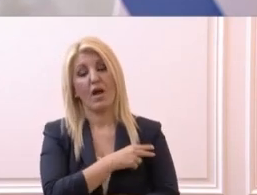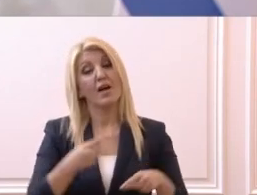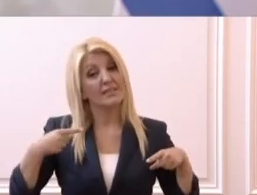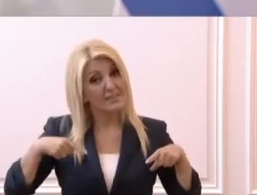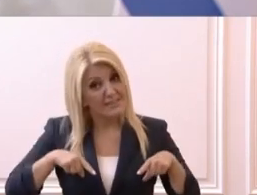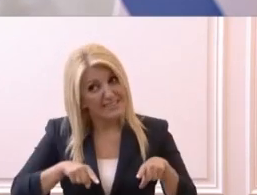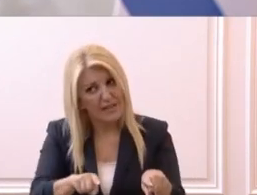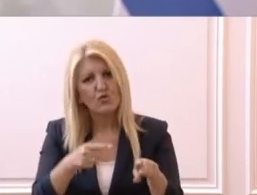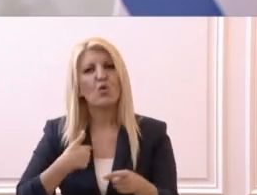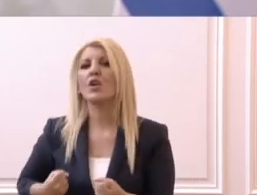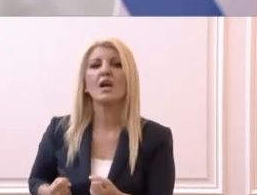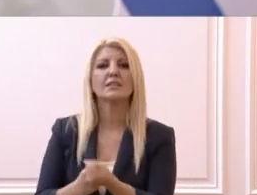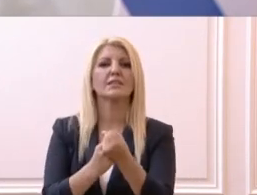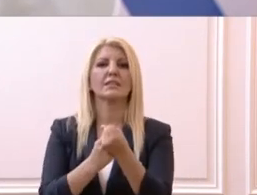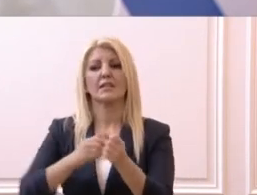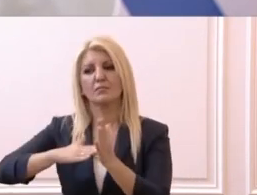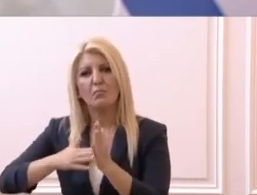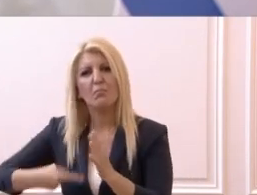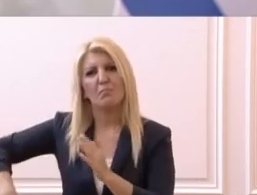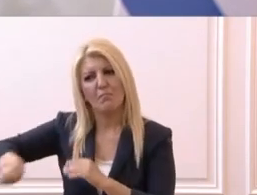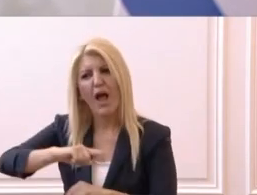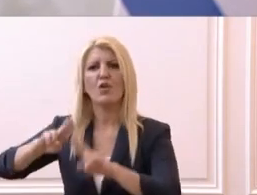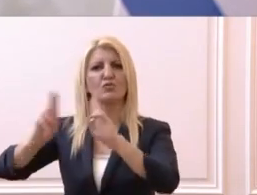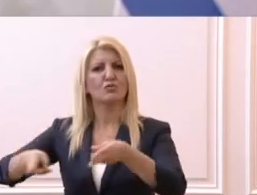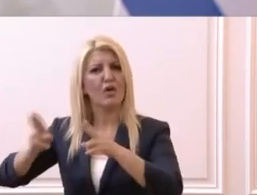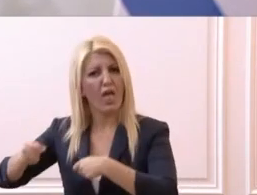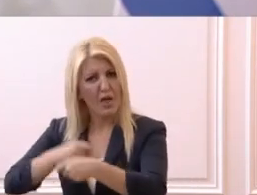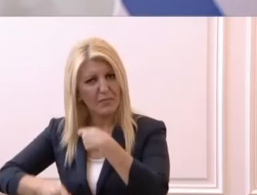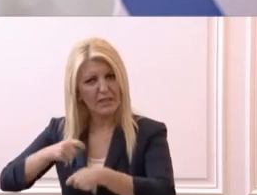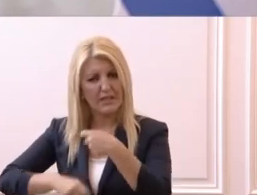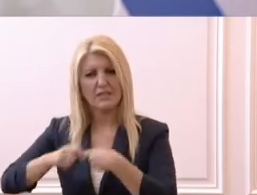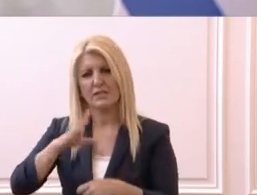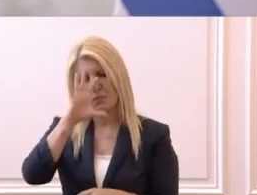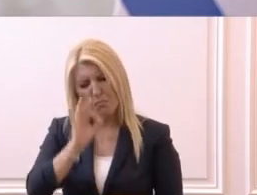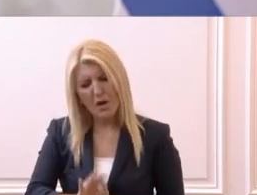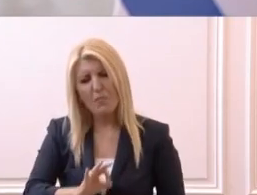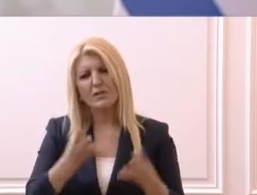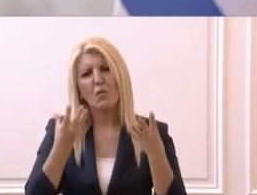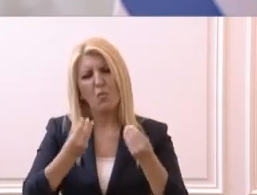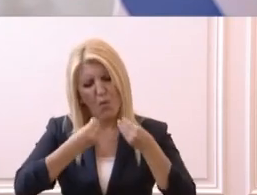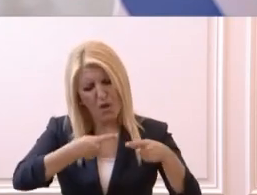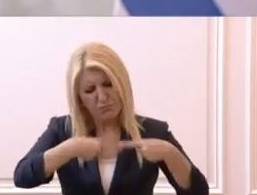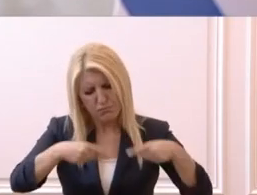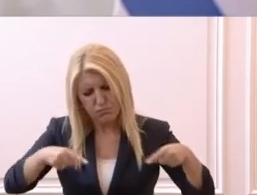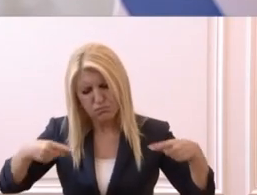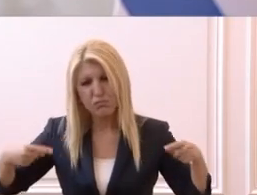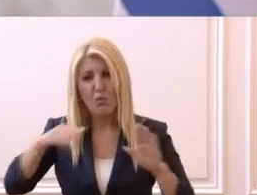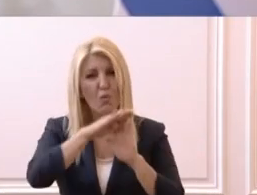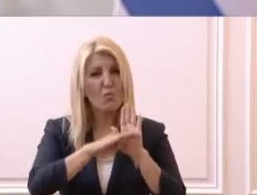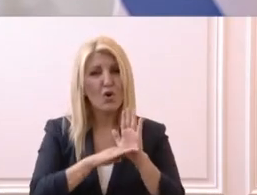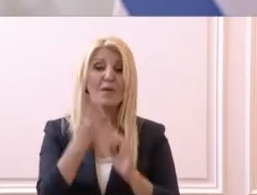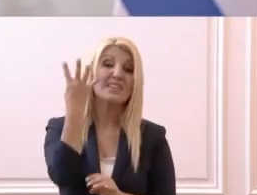εργαζόμενους, αλλά και τις επιχειρήσεις. Και πράγματι ένα πολύπλευρο πρόγραμμα, το οποίο ξεπέρασε τα 40 δισεκατομμύρια